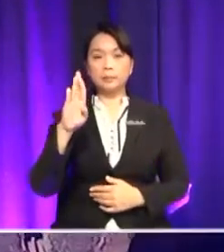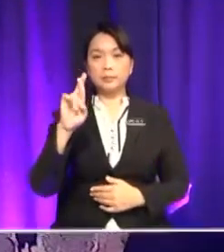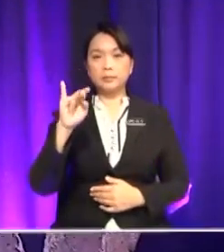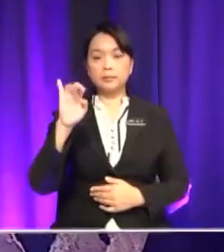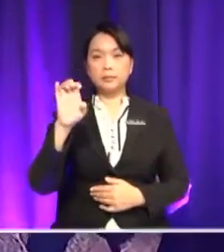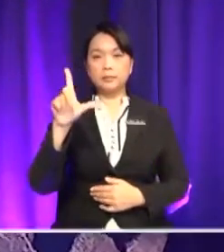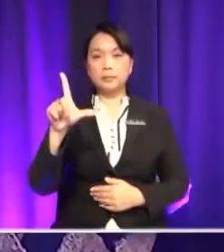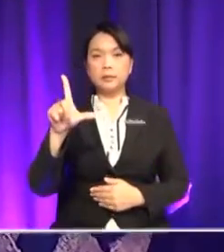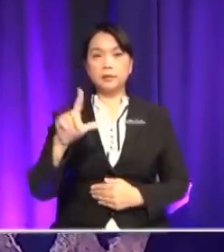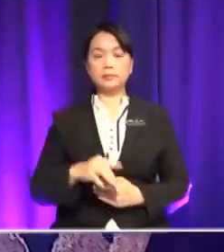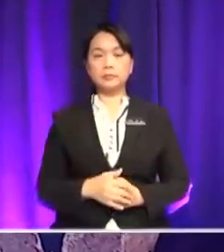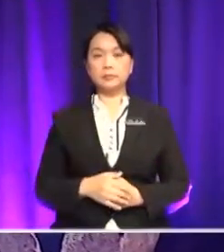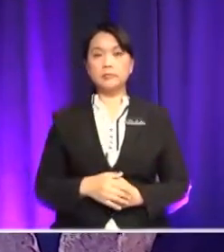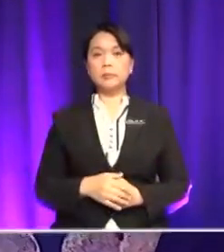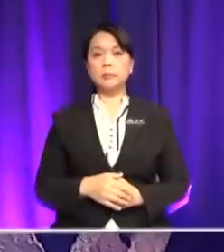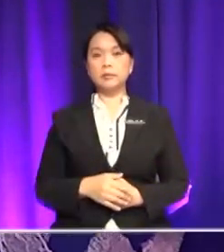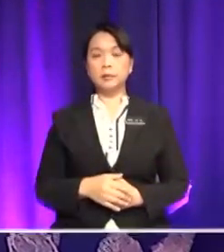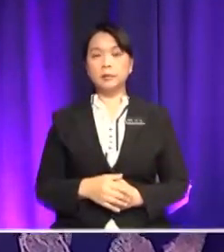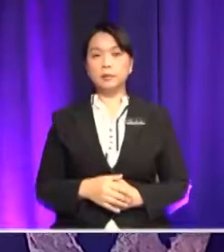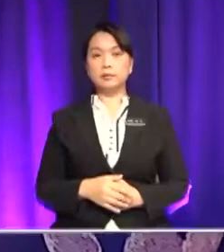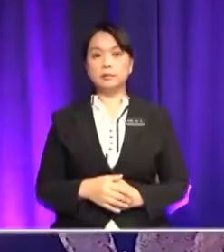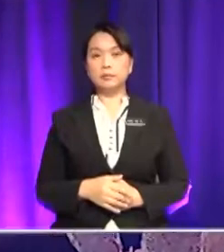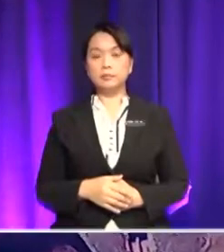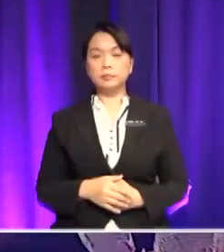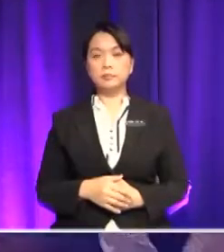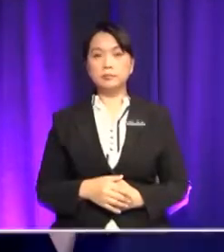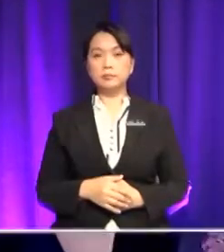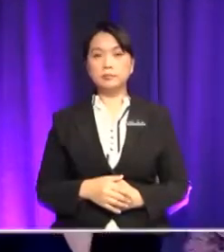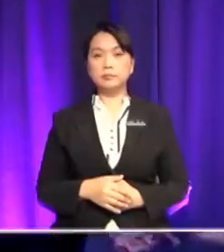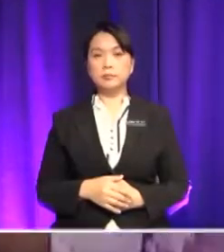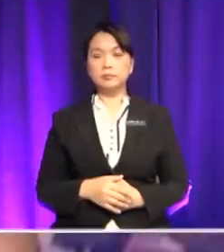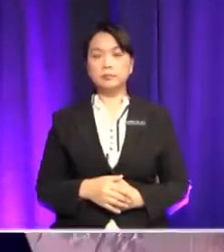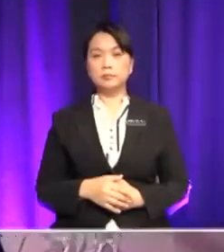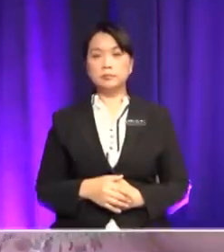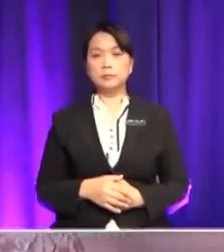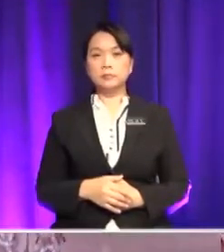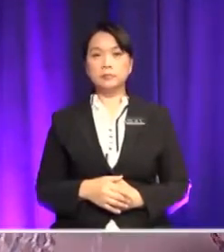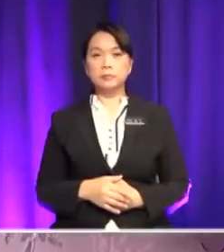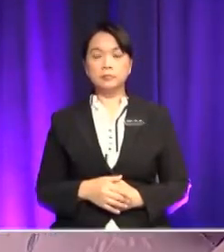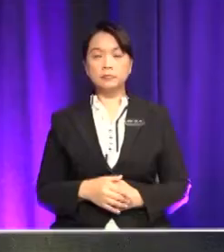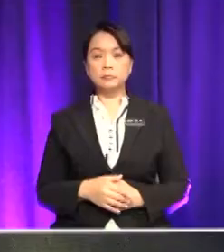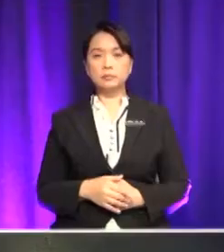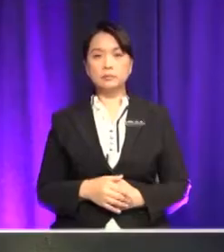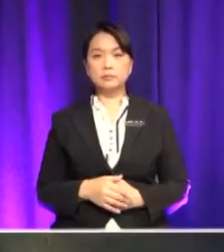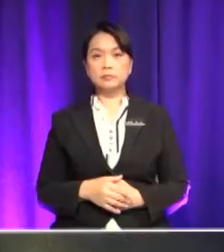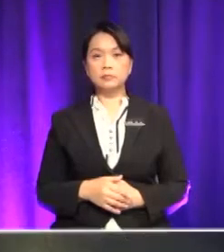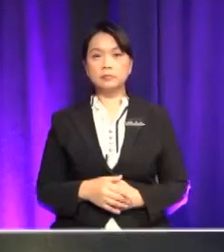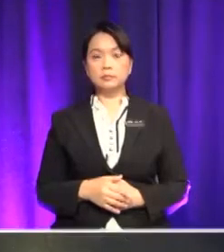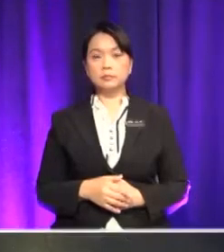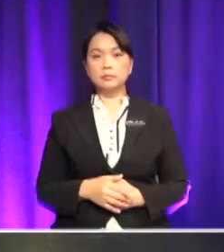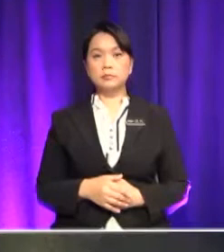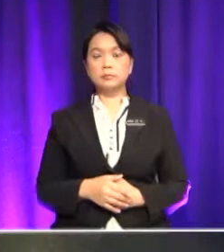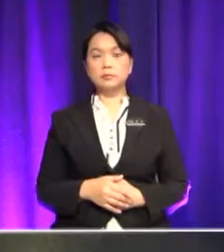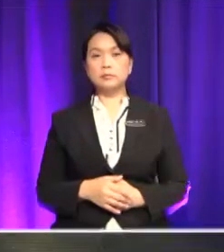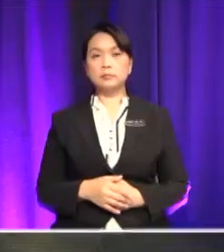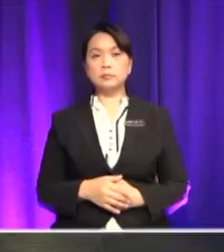suku bulatan. Boleh juga dijadikan sebagai awning untuk tingkap. Okey, faham. Okey, kemudian kita tengok itu dari bumbung. UK. Yang Ini